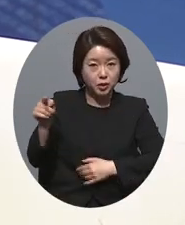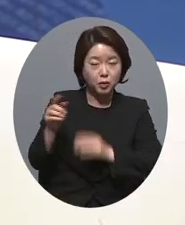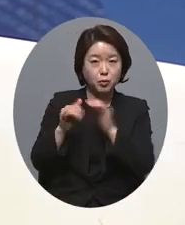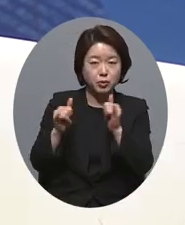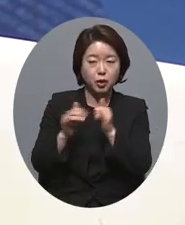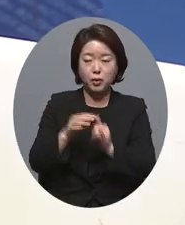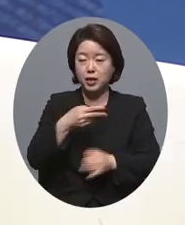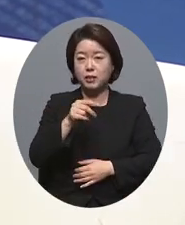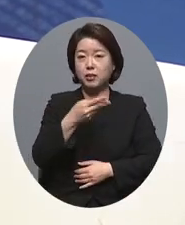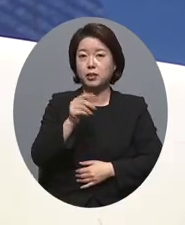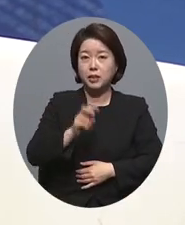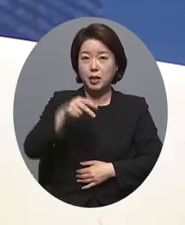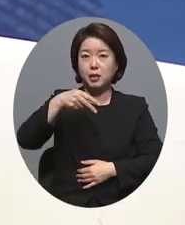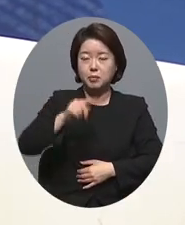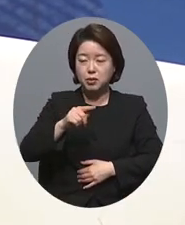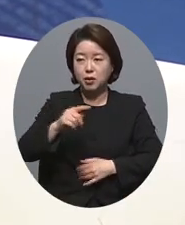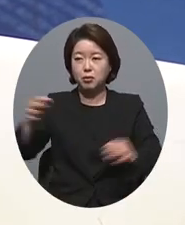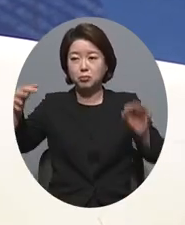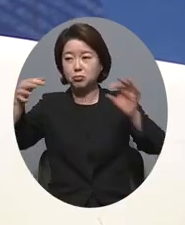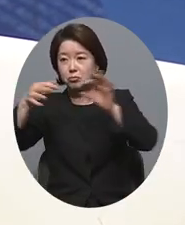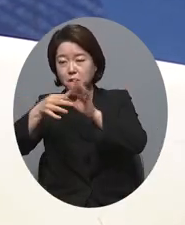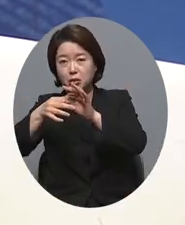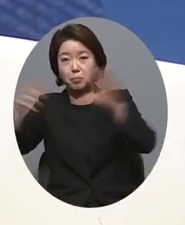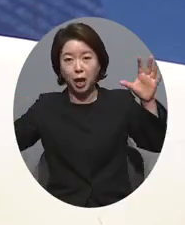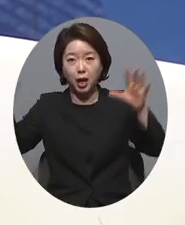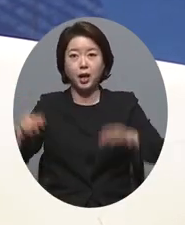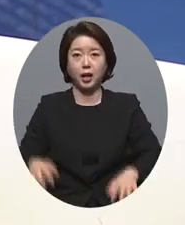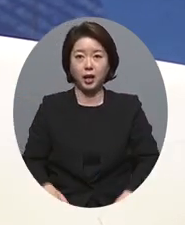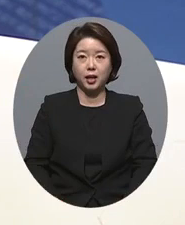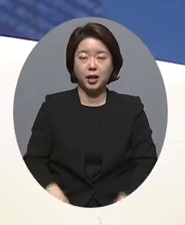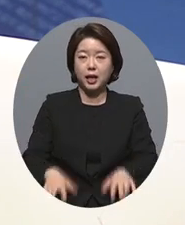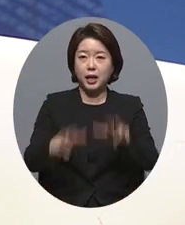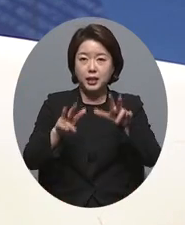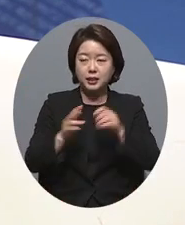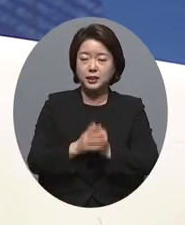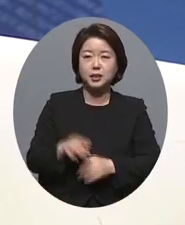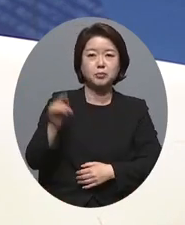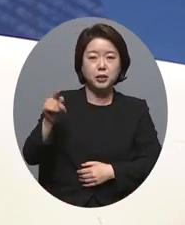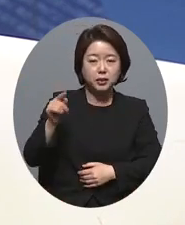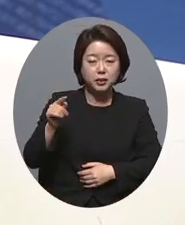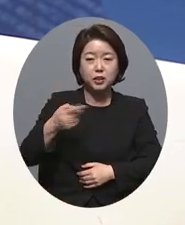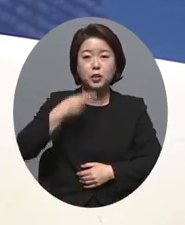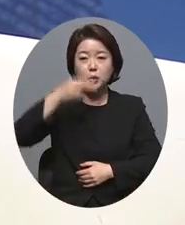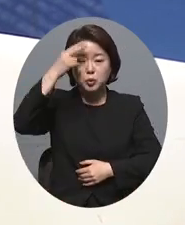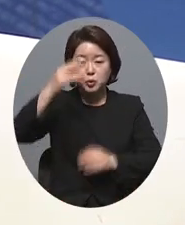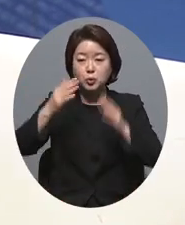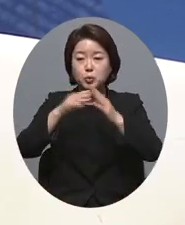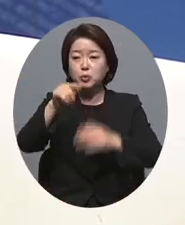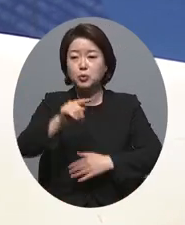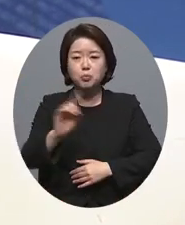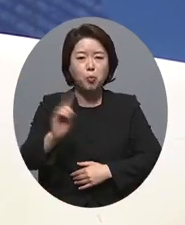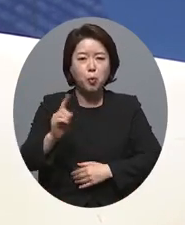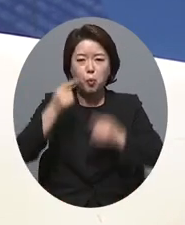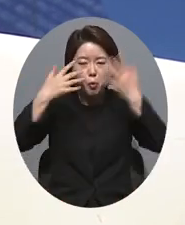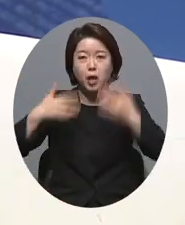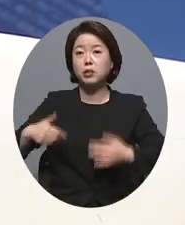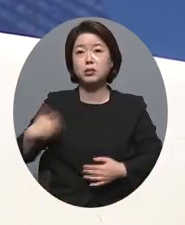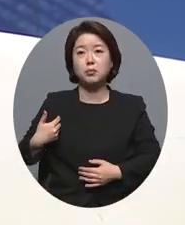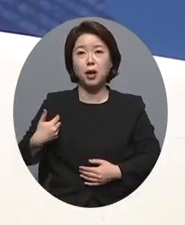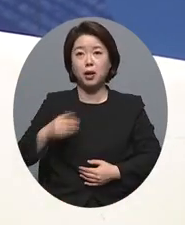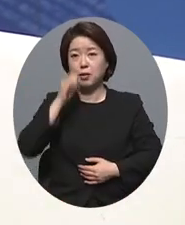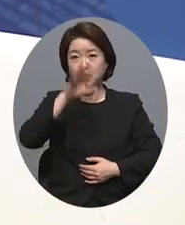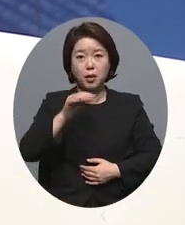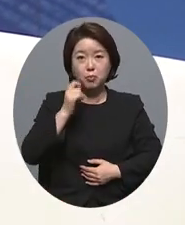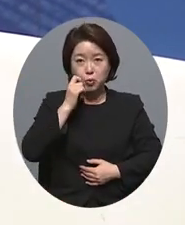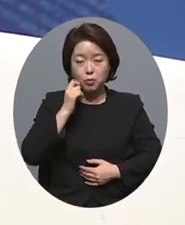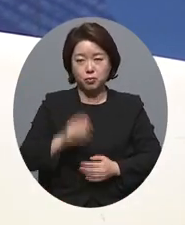더 탐사는 연락이 끊긴 상태라고 합니다. 그리고 해당 가게도 특정하지 못하고 있습니다. 현재 이런 부분들에